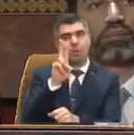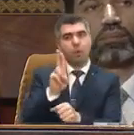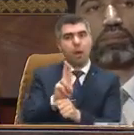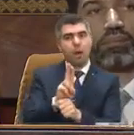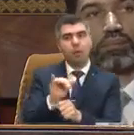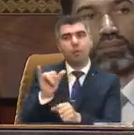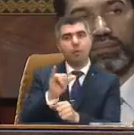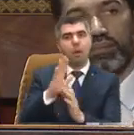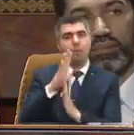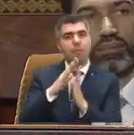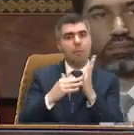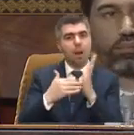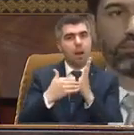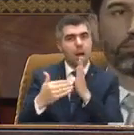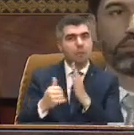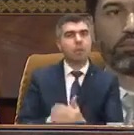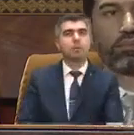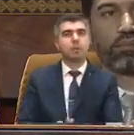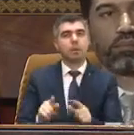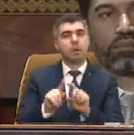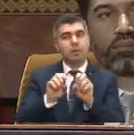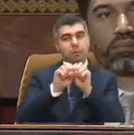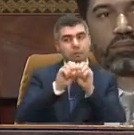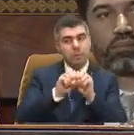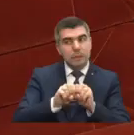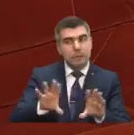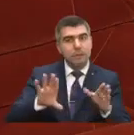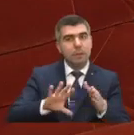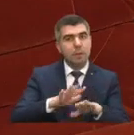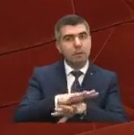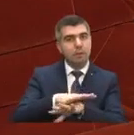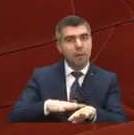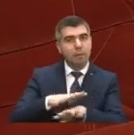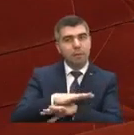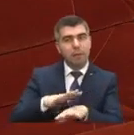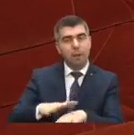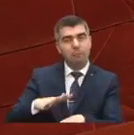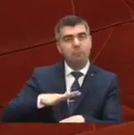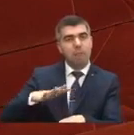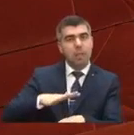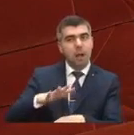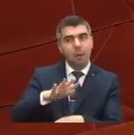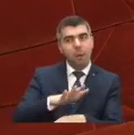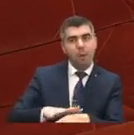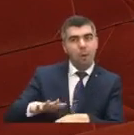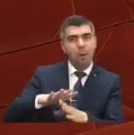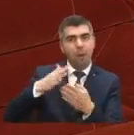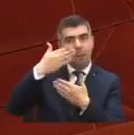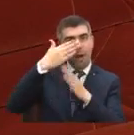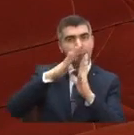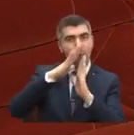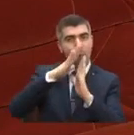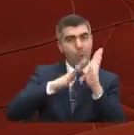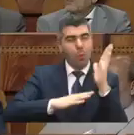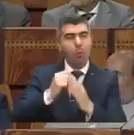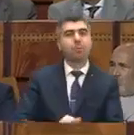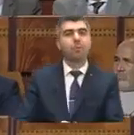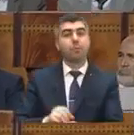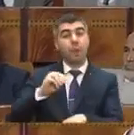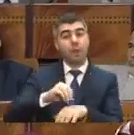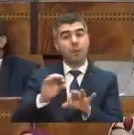البرنامج وعن مدى التغطيه ديالو للجهات والمدن الكبرى للمملكه، وكذلك الاستراتيجيه ديال